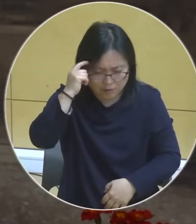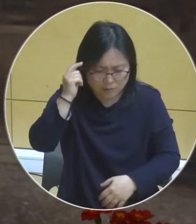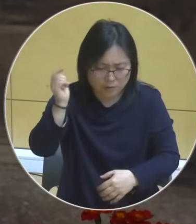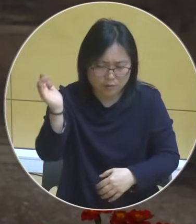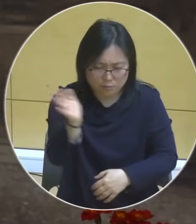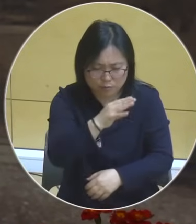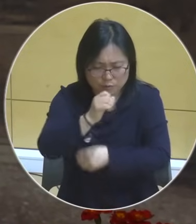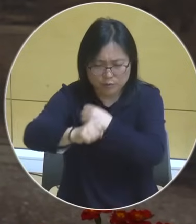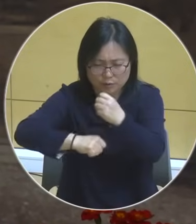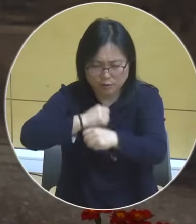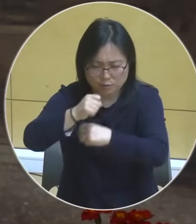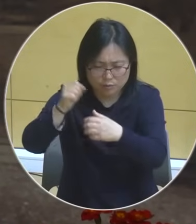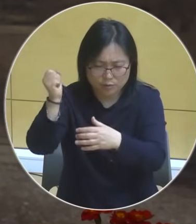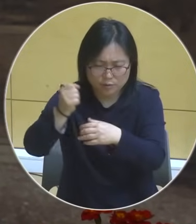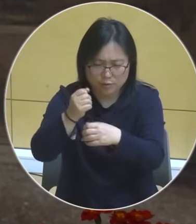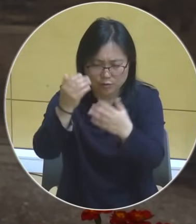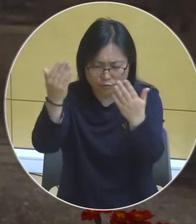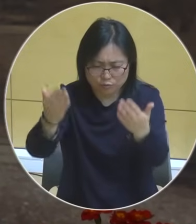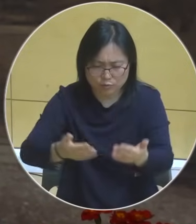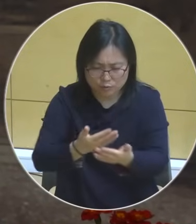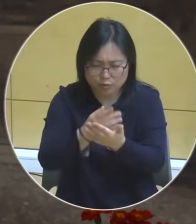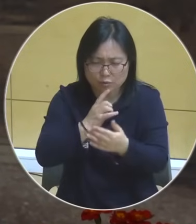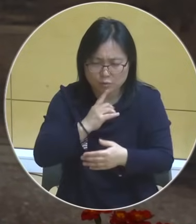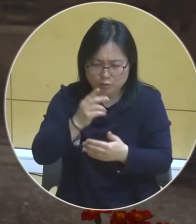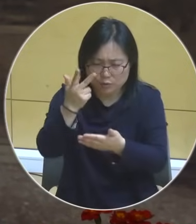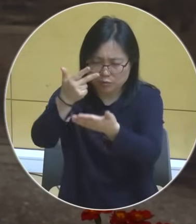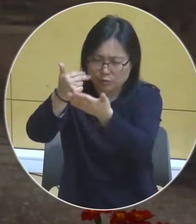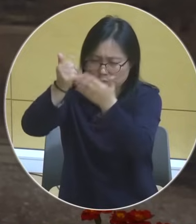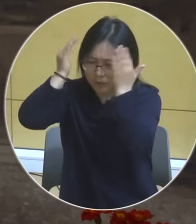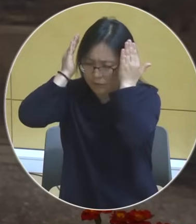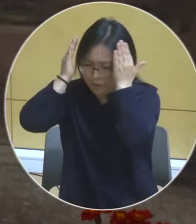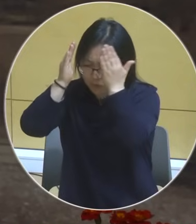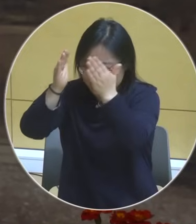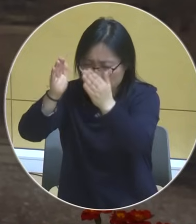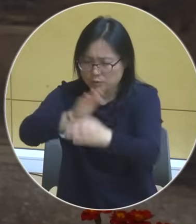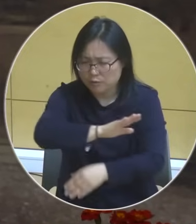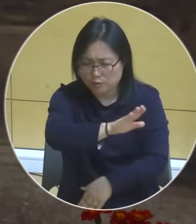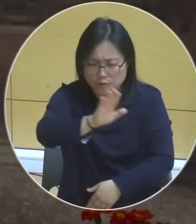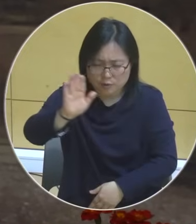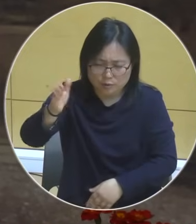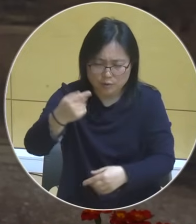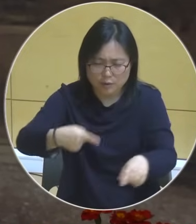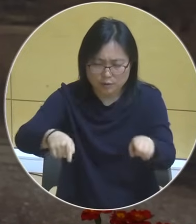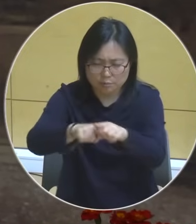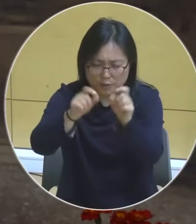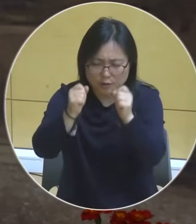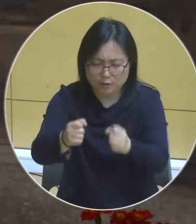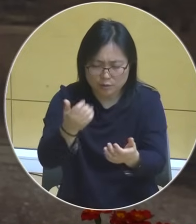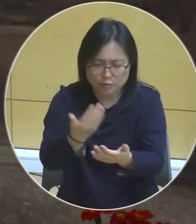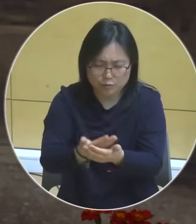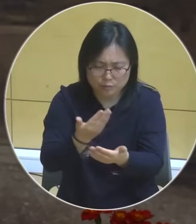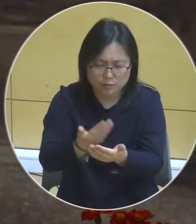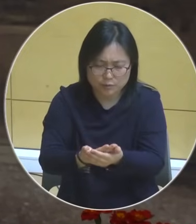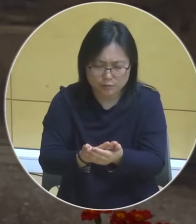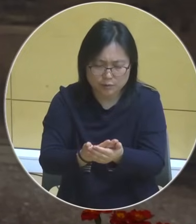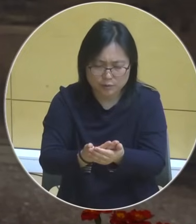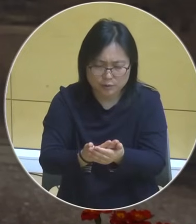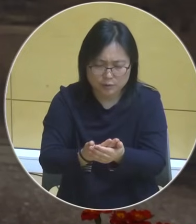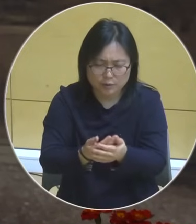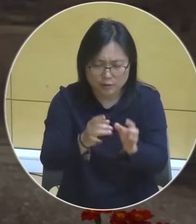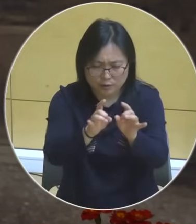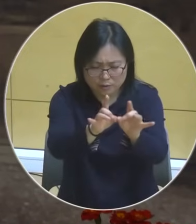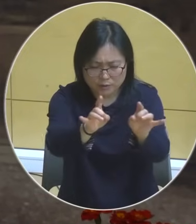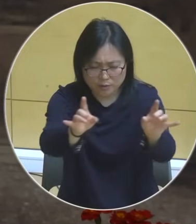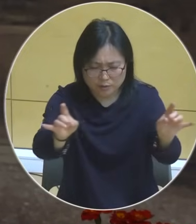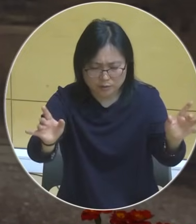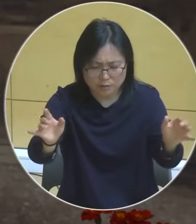잡념으로부터 자유케 하여 주셔서 오직 주님께만 집중할 수 있는 저희들 될 수 있도록 함께하여 주시옵소서. 한 분 한